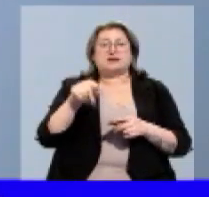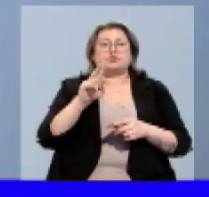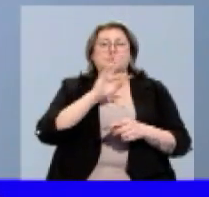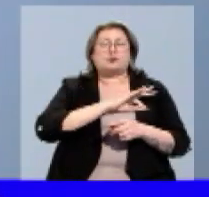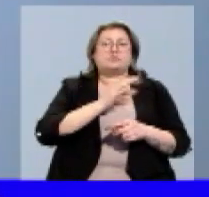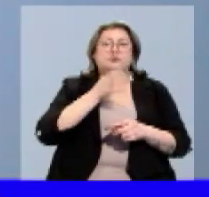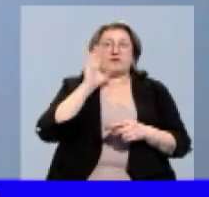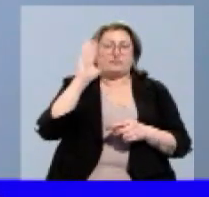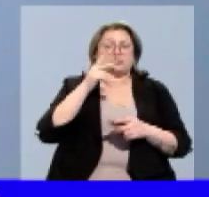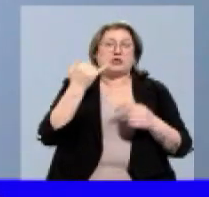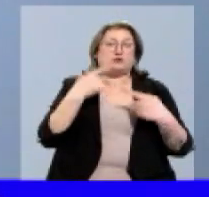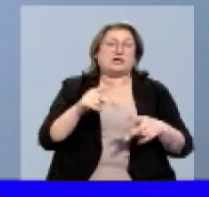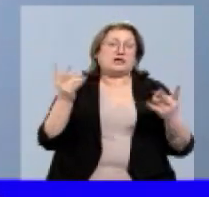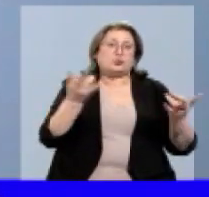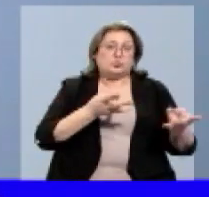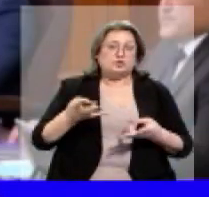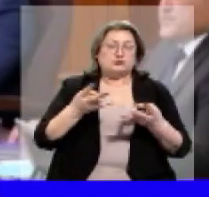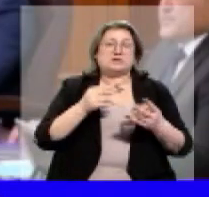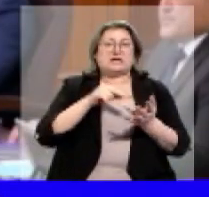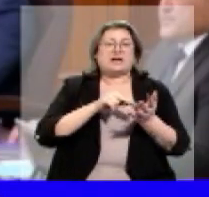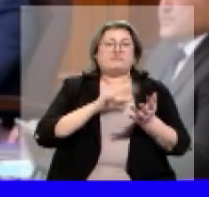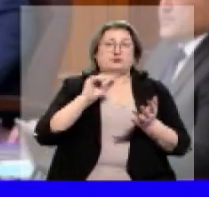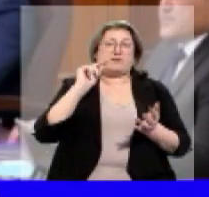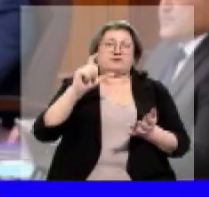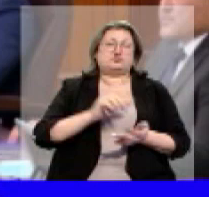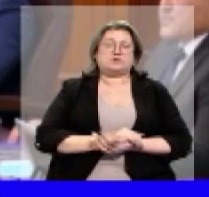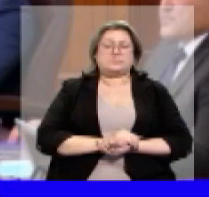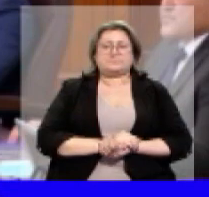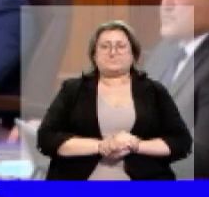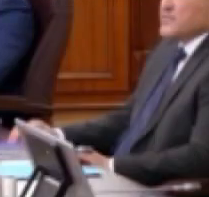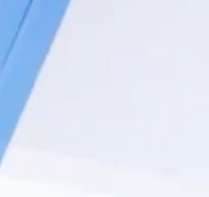кто использует питьевую воду для других нужд, тариф будет значительно повышен.